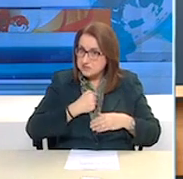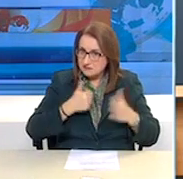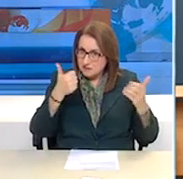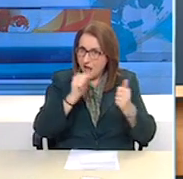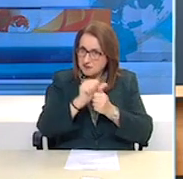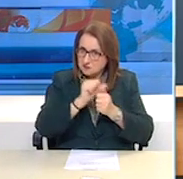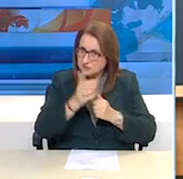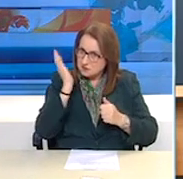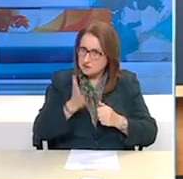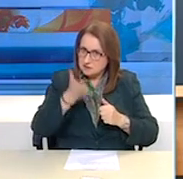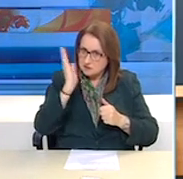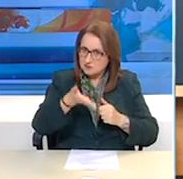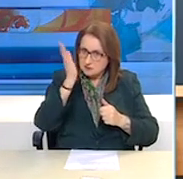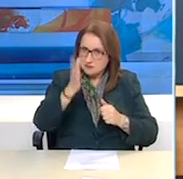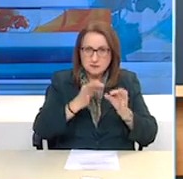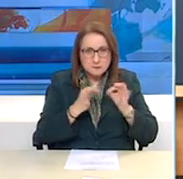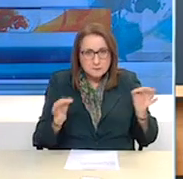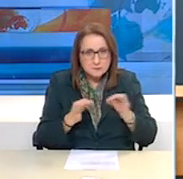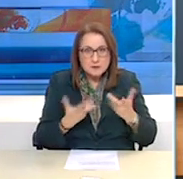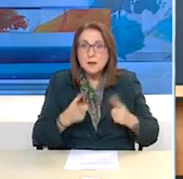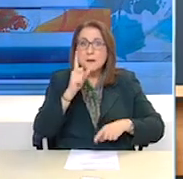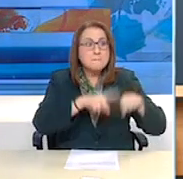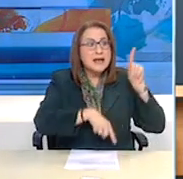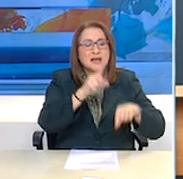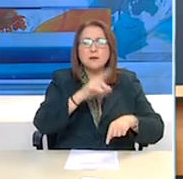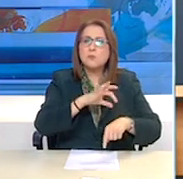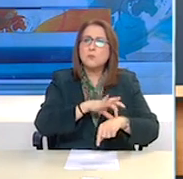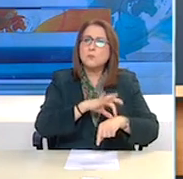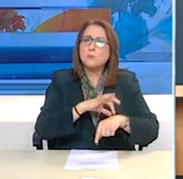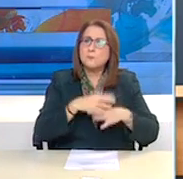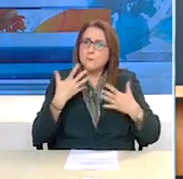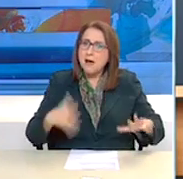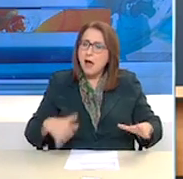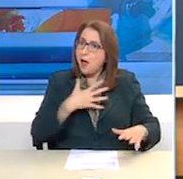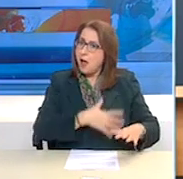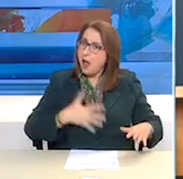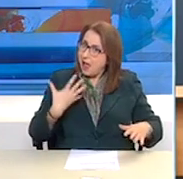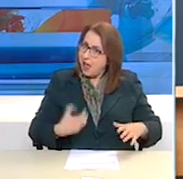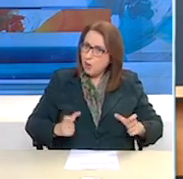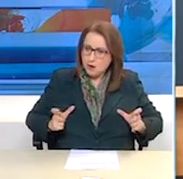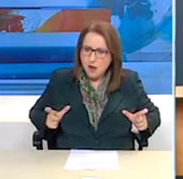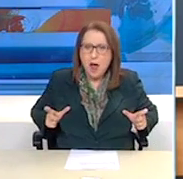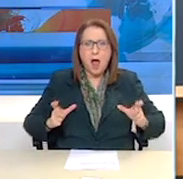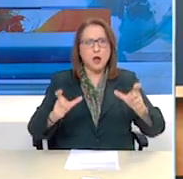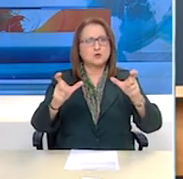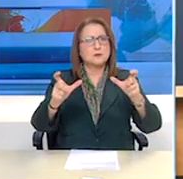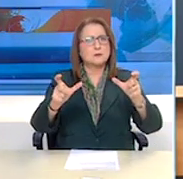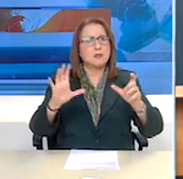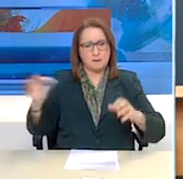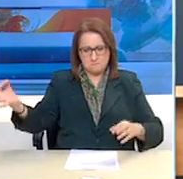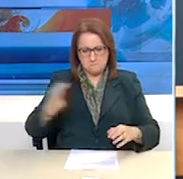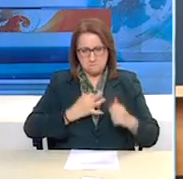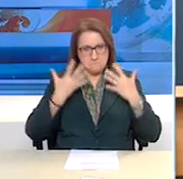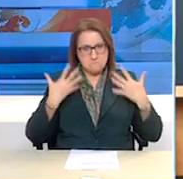μήνες. Έχει μελετηθεί το ενδεχόμενο όσοι έχουν περάσει την νόσο να αποκτούν έναν τύπο διαβατηρίου αντισωμάτων για να